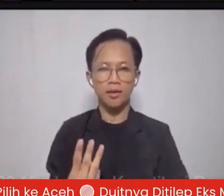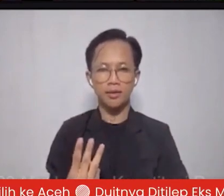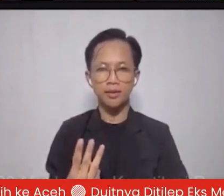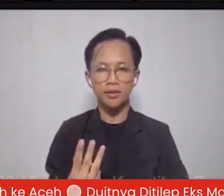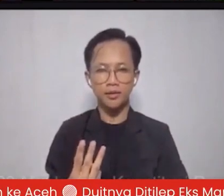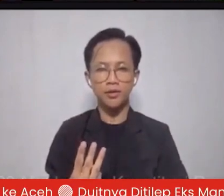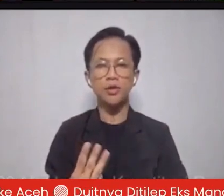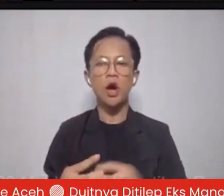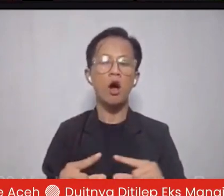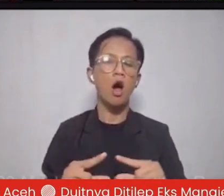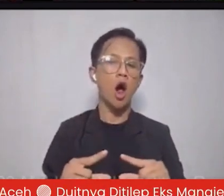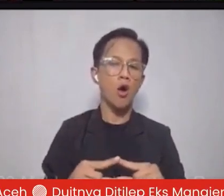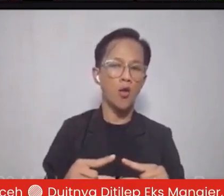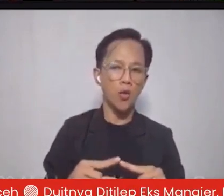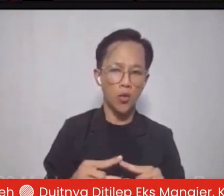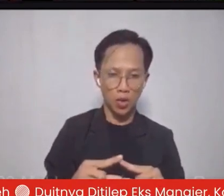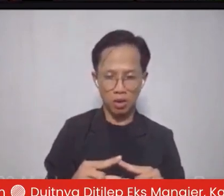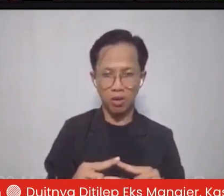dan